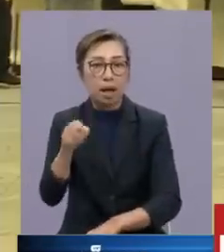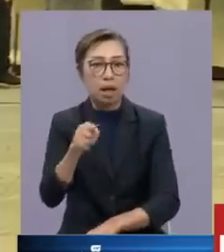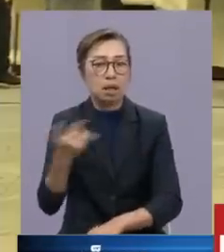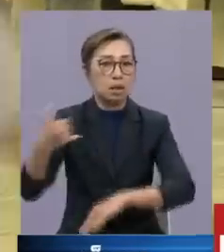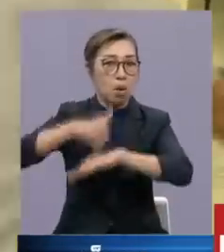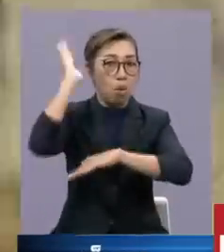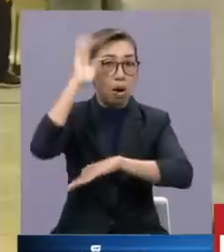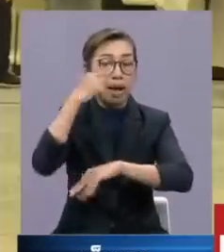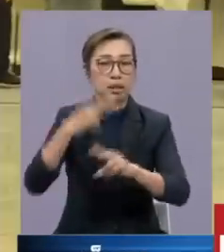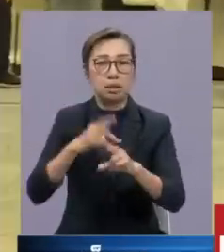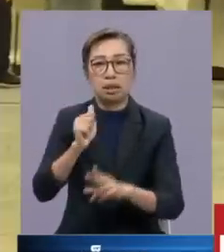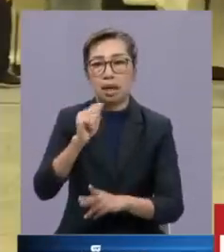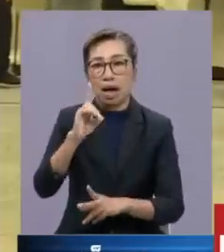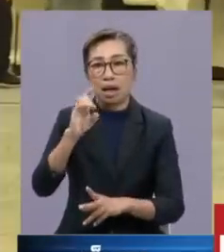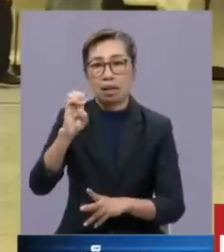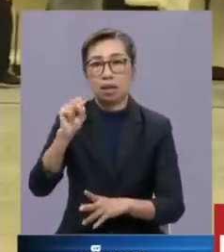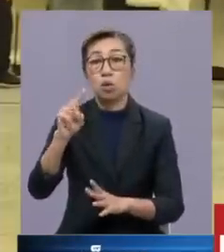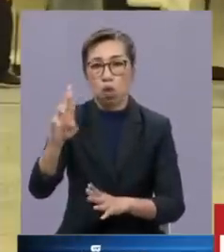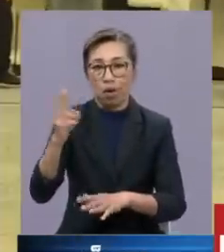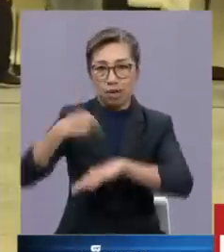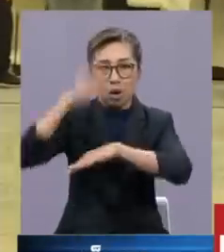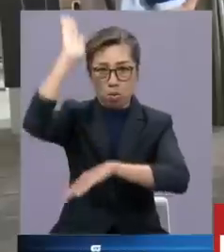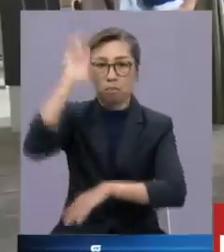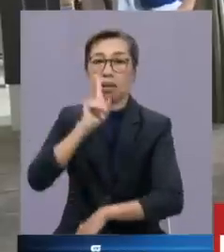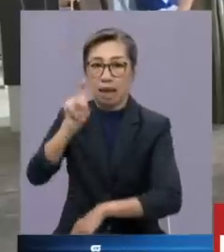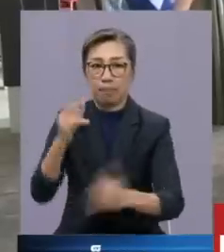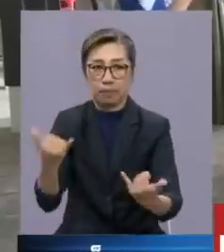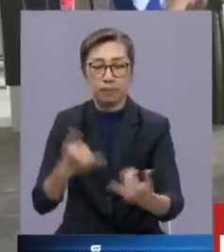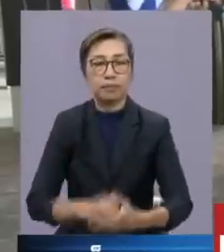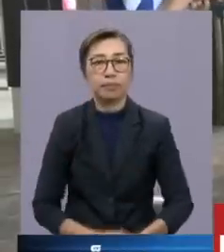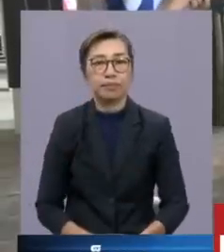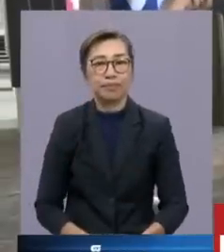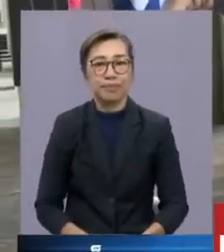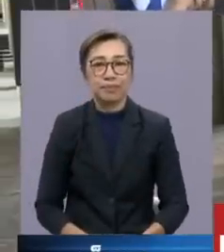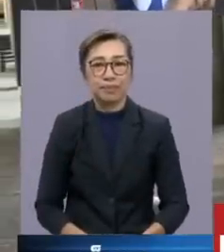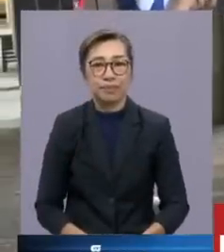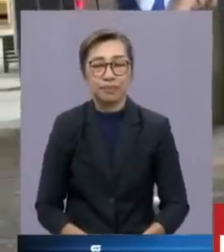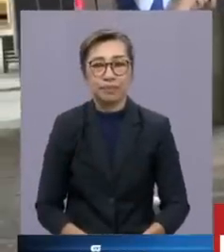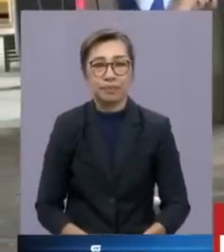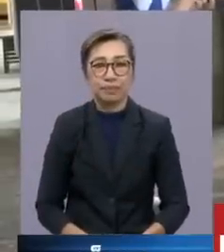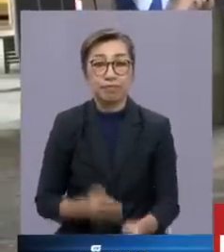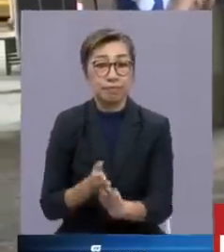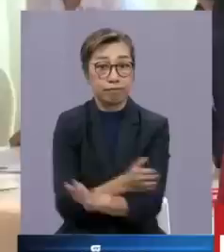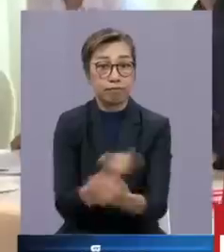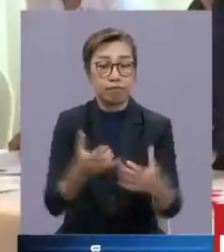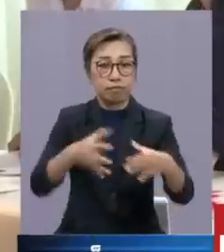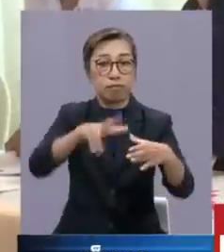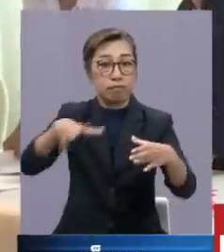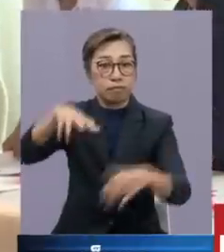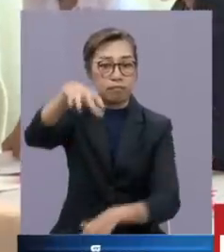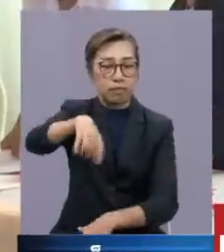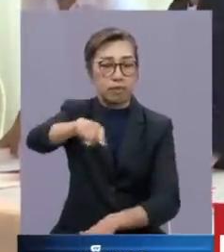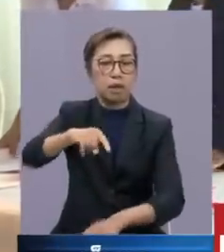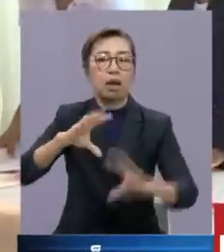คุณอดิศรเพียงเกตที่กำลังสอบถามในเรื่องนี้อยู่ค่ะ วันนี้พรรคเพื่อไทยจะสัมมนาส.